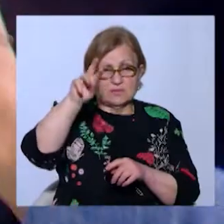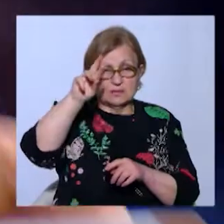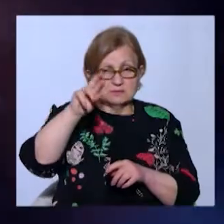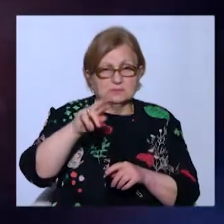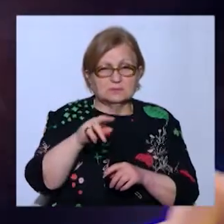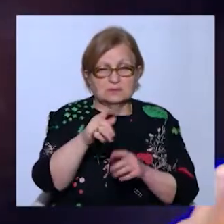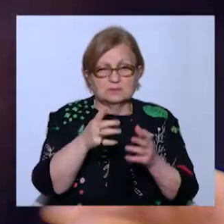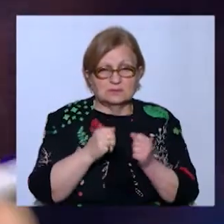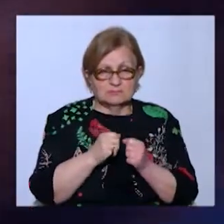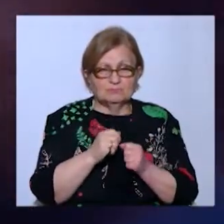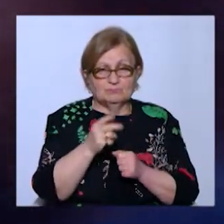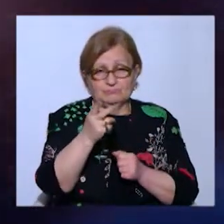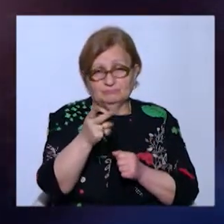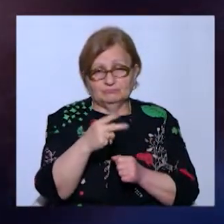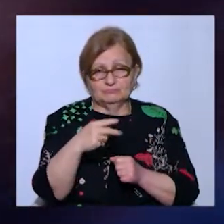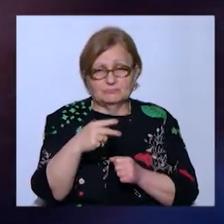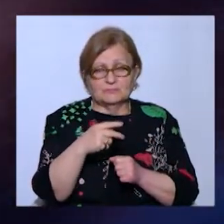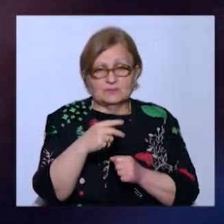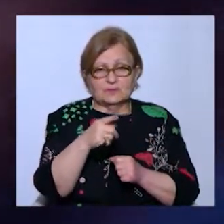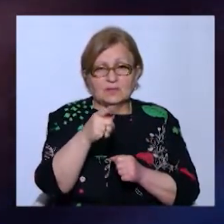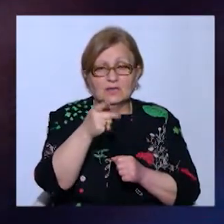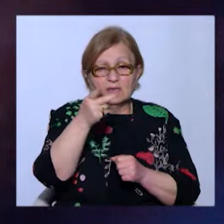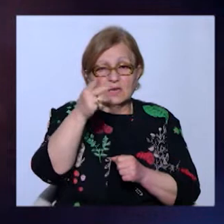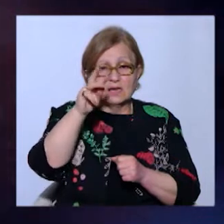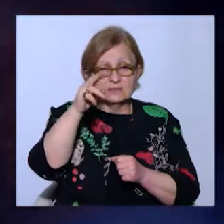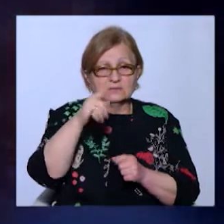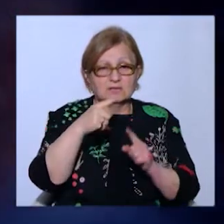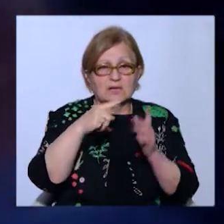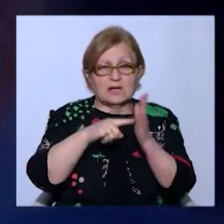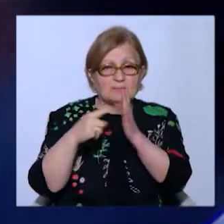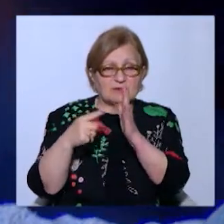ჩავწერთ, მიიღება შემდეგი. ხარისხი, აქ ხარისხები